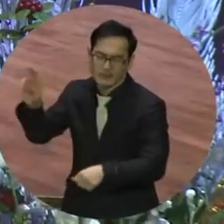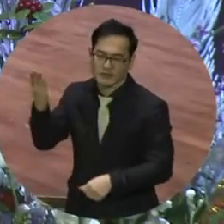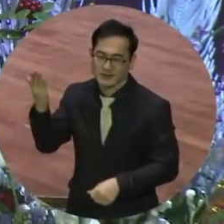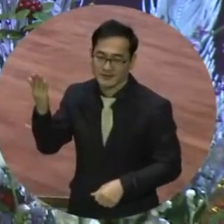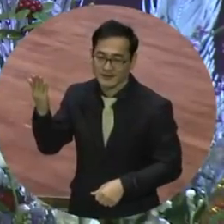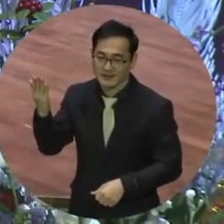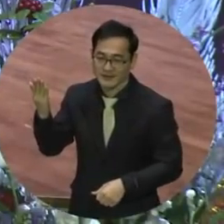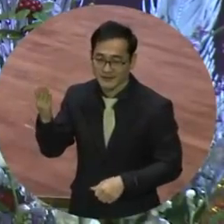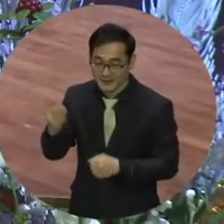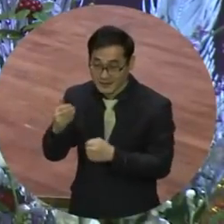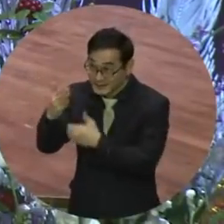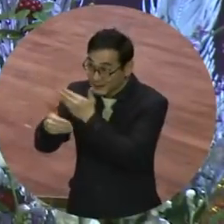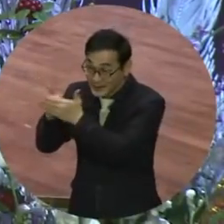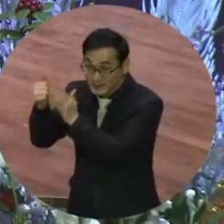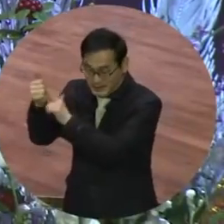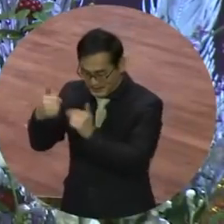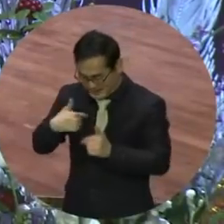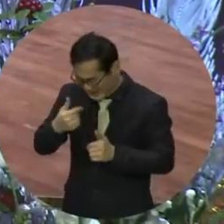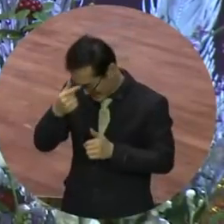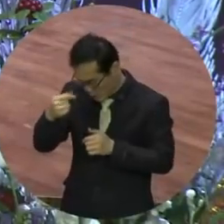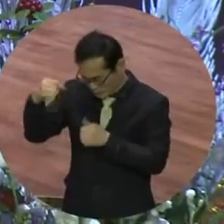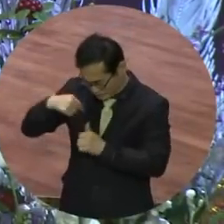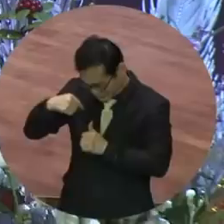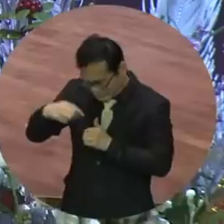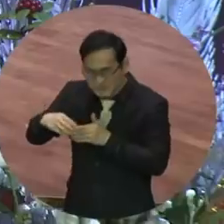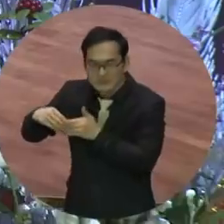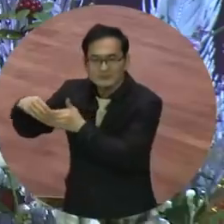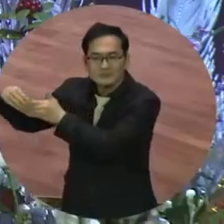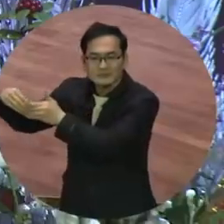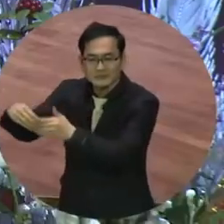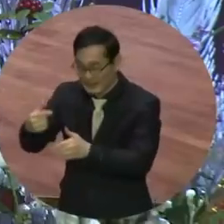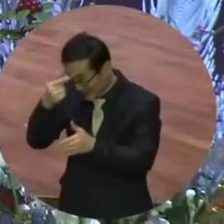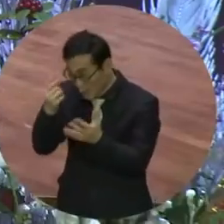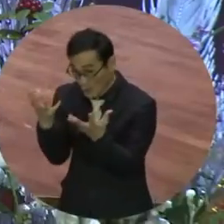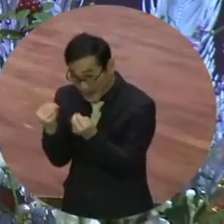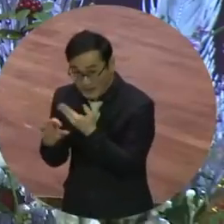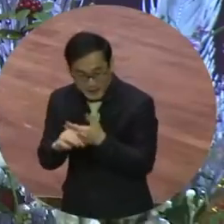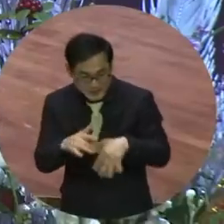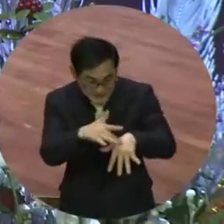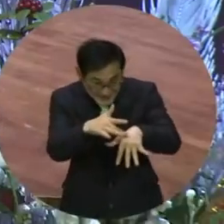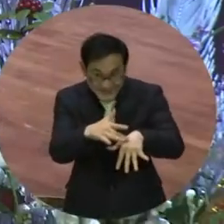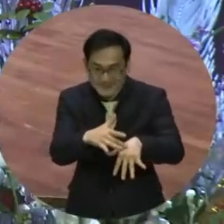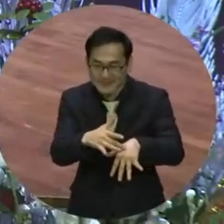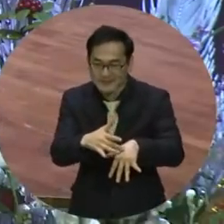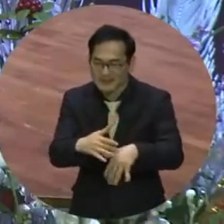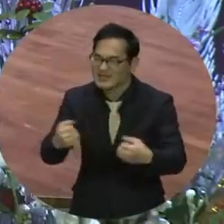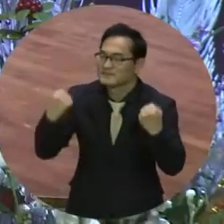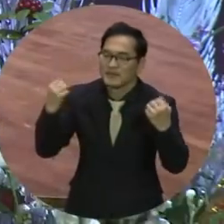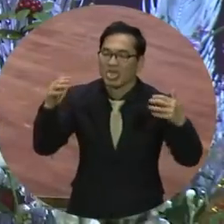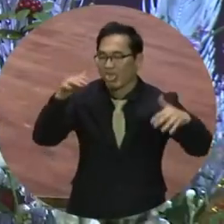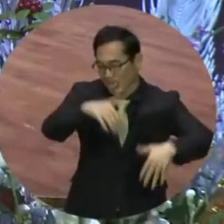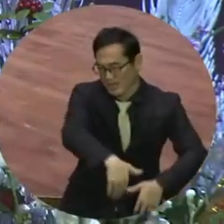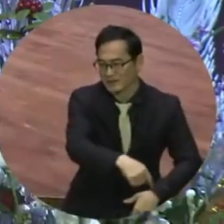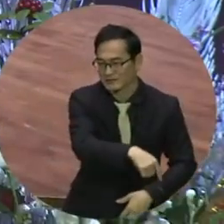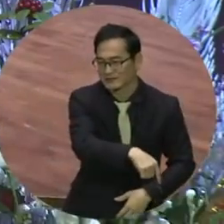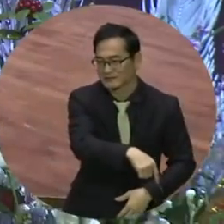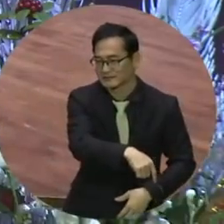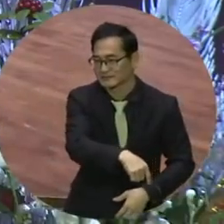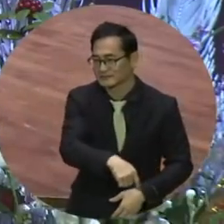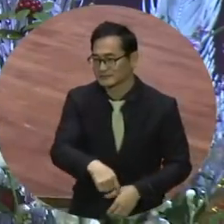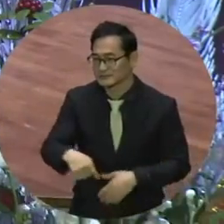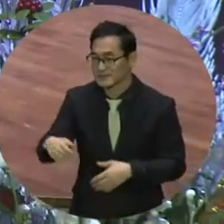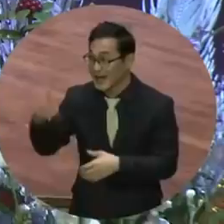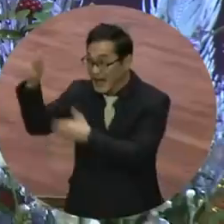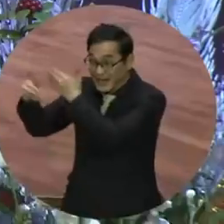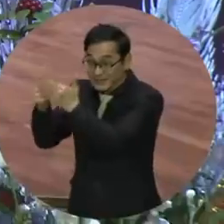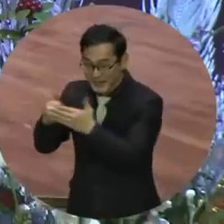그러므로 성도의 기도가 많을수록 사단은 힘을 잃고 세상은 더 좋은 세상이 된다. 언제나 하나님은 성도의